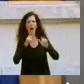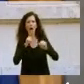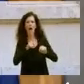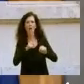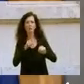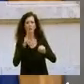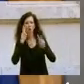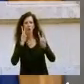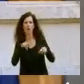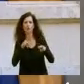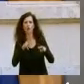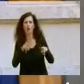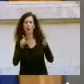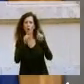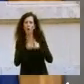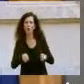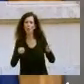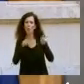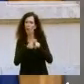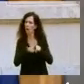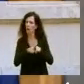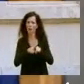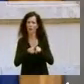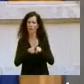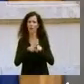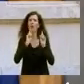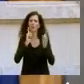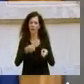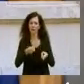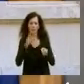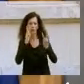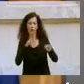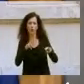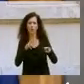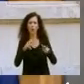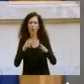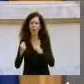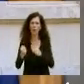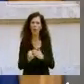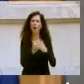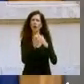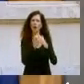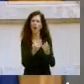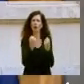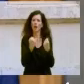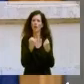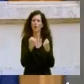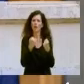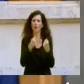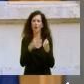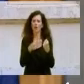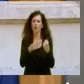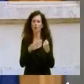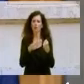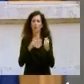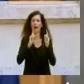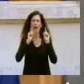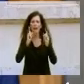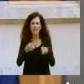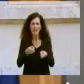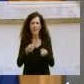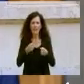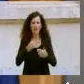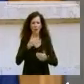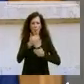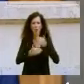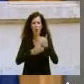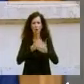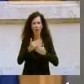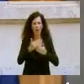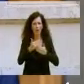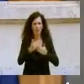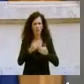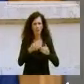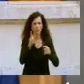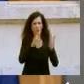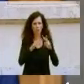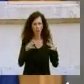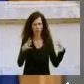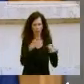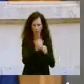potenziare rafforzare dobbiamo proprio perché andiamo a snellire alcuni passaggi